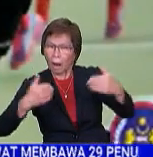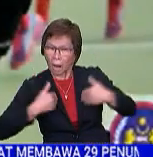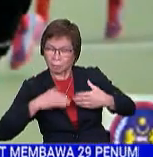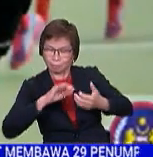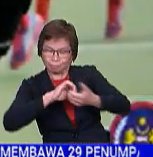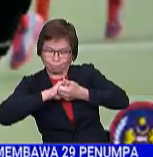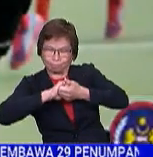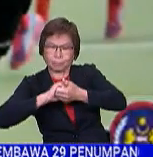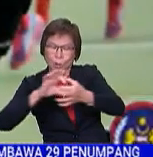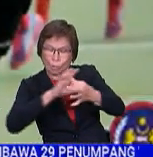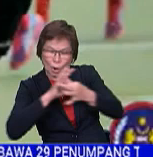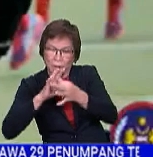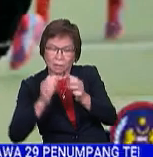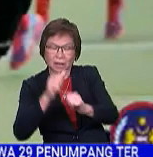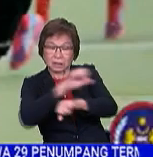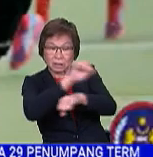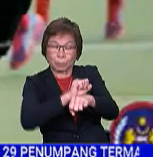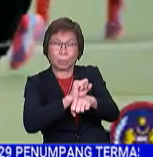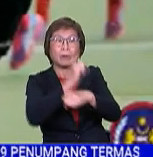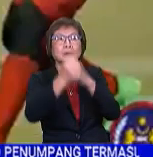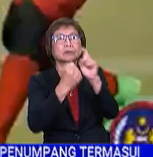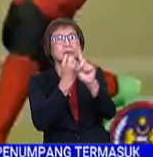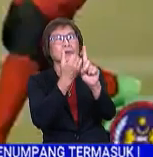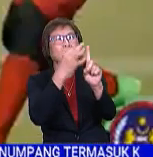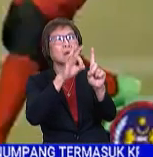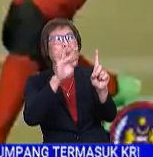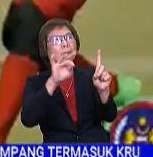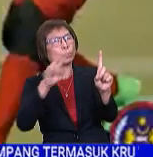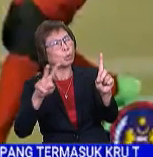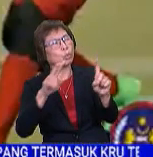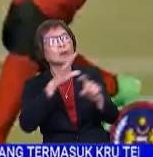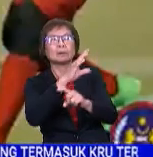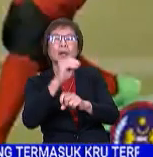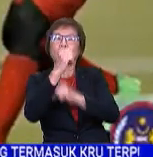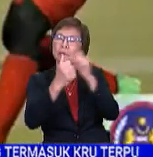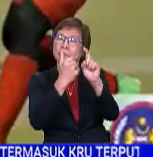bersama dengan Singapura selain pada tahun 1982 dan 1989.